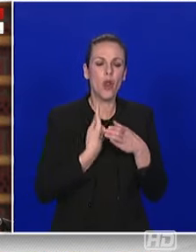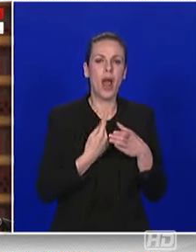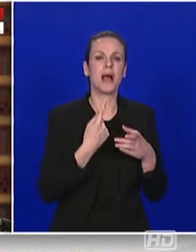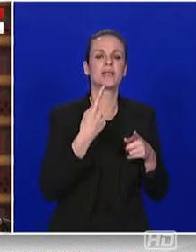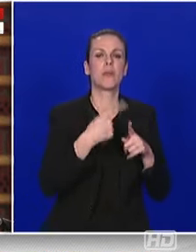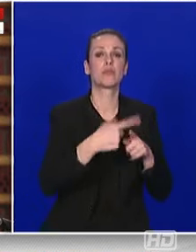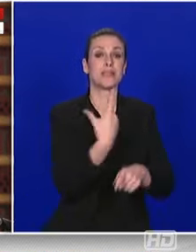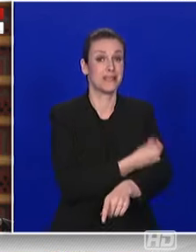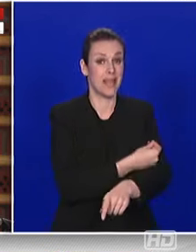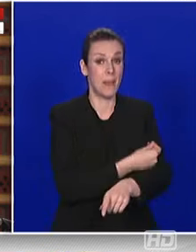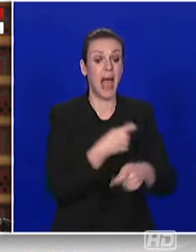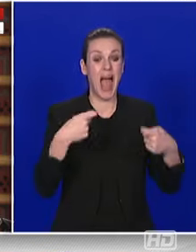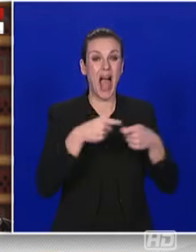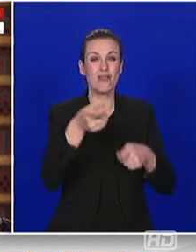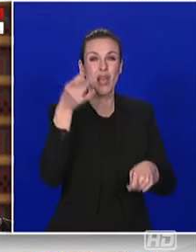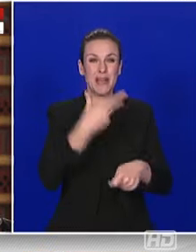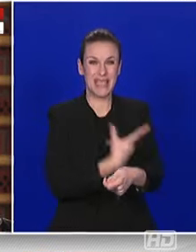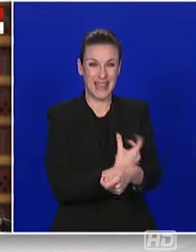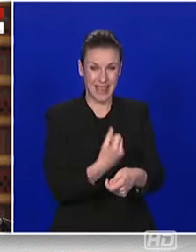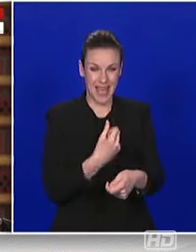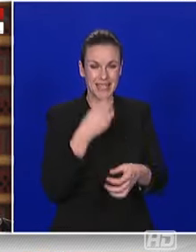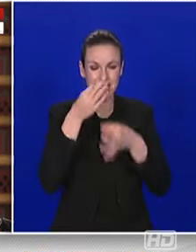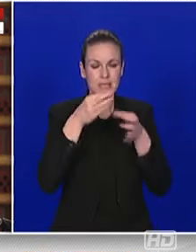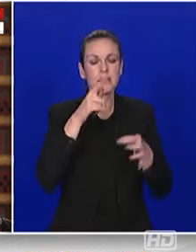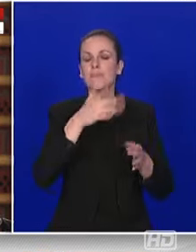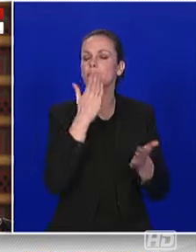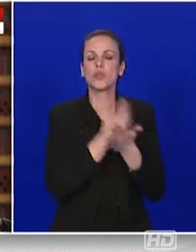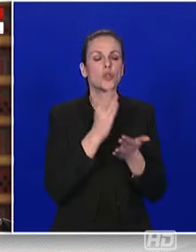se tiče brzih antigenskih testova, tu su još uvijek